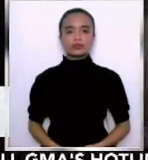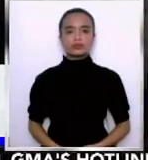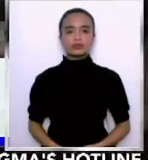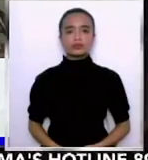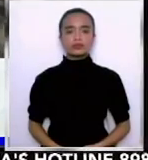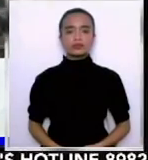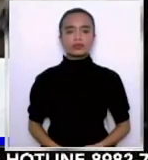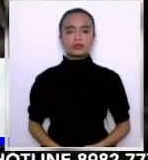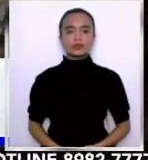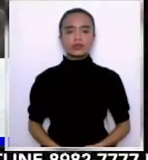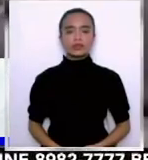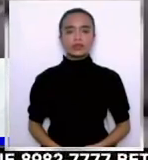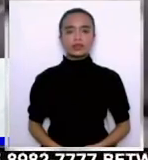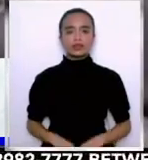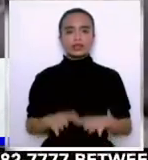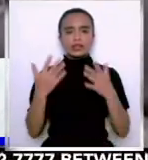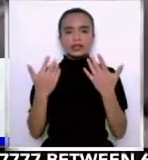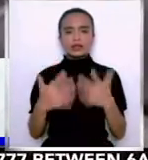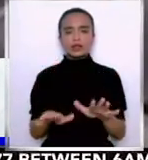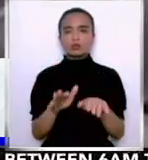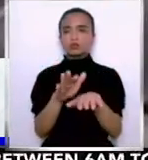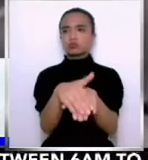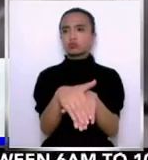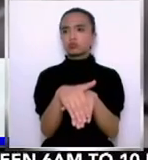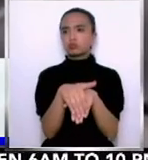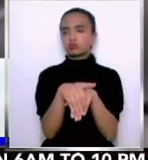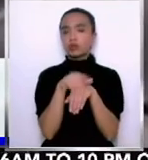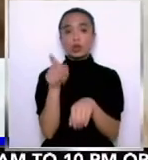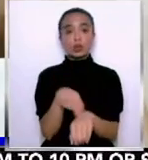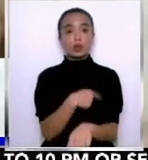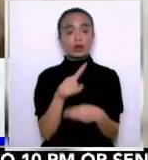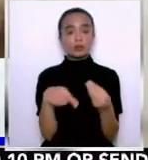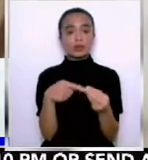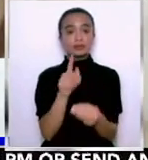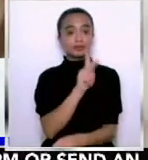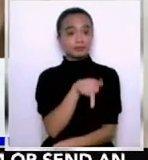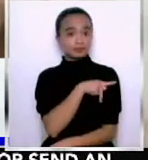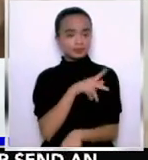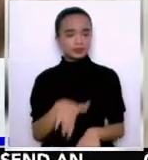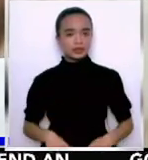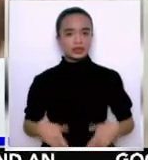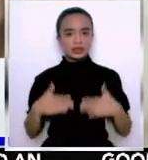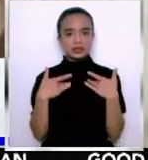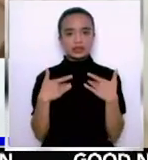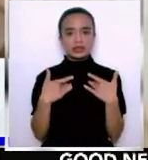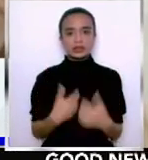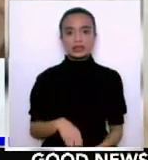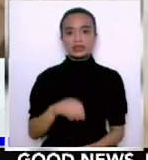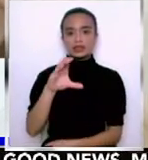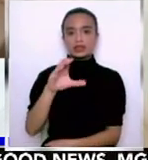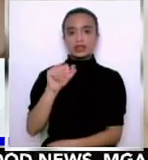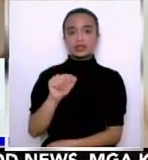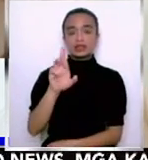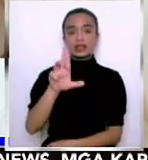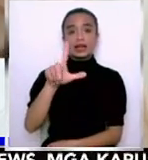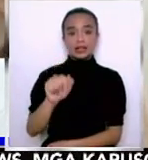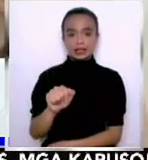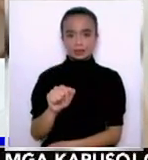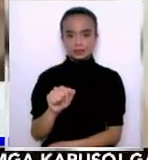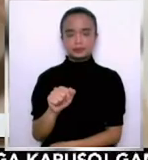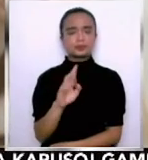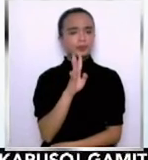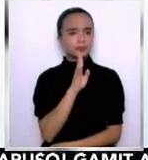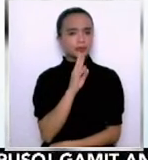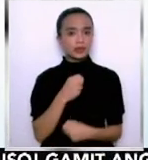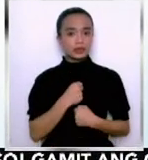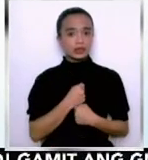Matapos ang matagal ng pananahimik tungkol sa kanyang personal na buhay, binasag ni Kapuso actress Carla Abellana ang kanyang